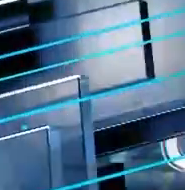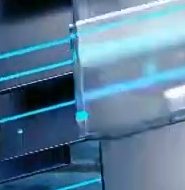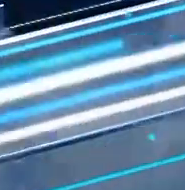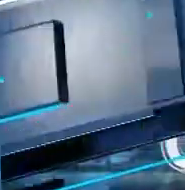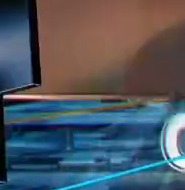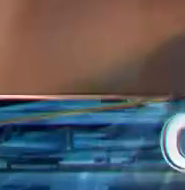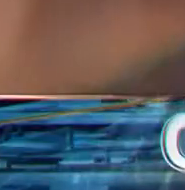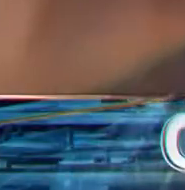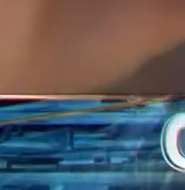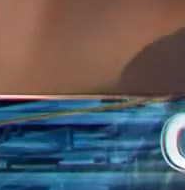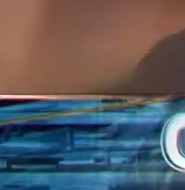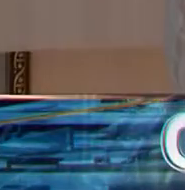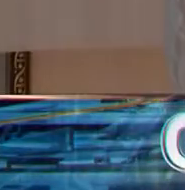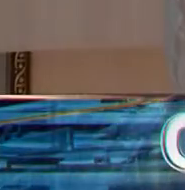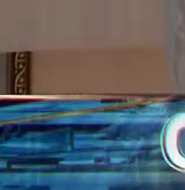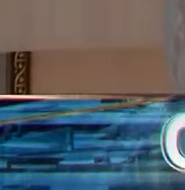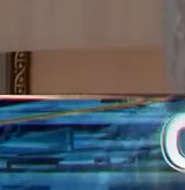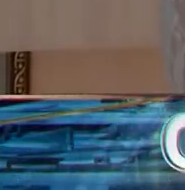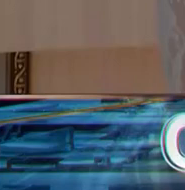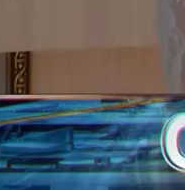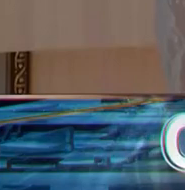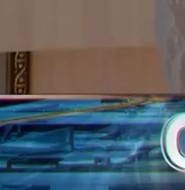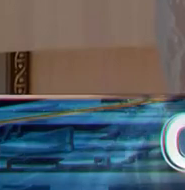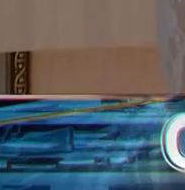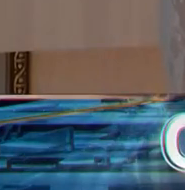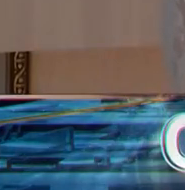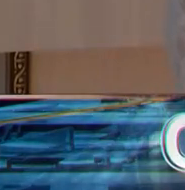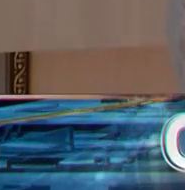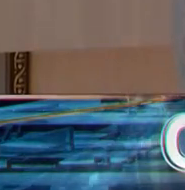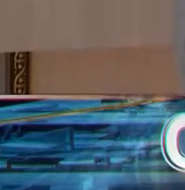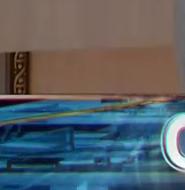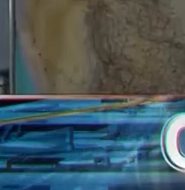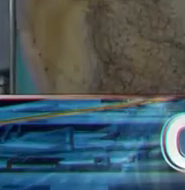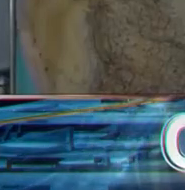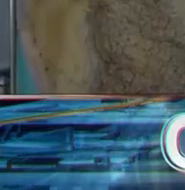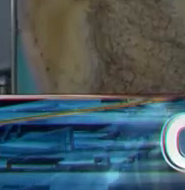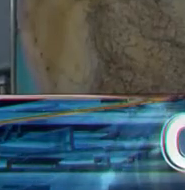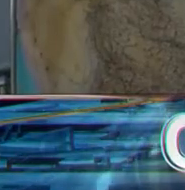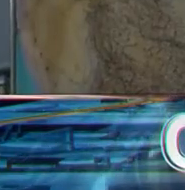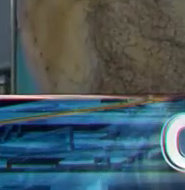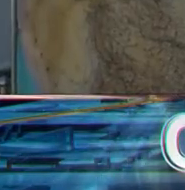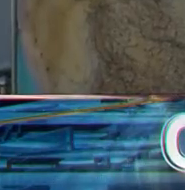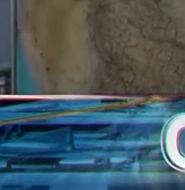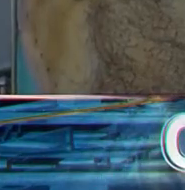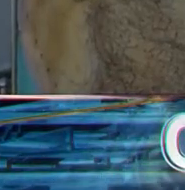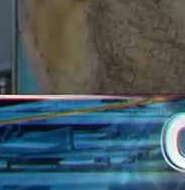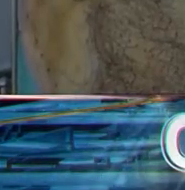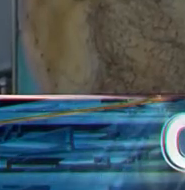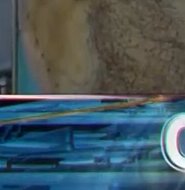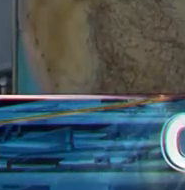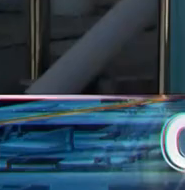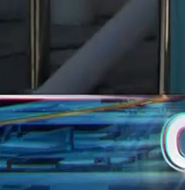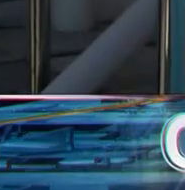Ушли со школьного двора. Сегодня более 15 тысяч выпускников Алматинской области получили аттестаты о среднем образовании